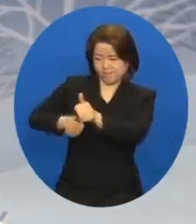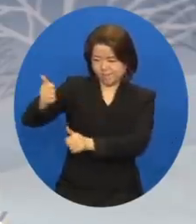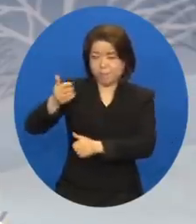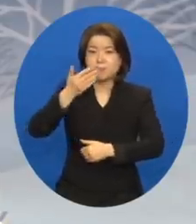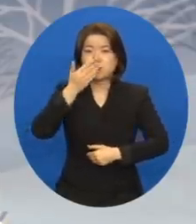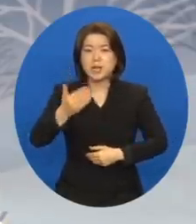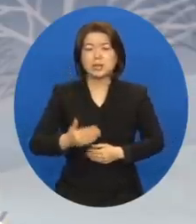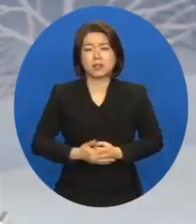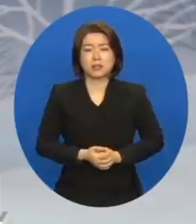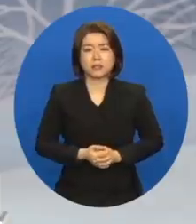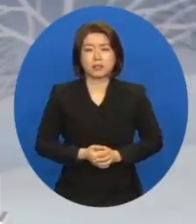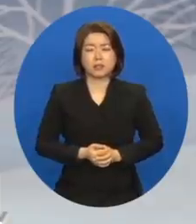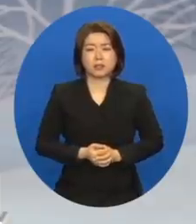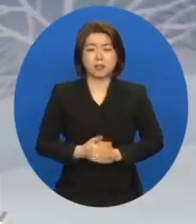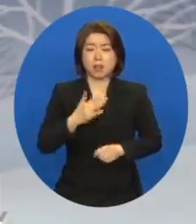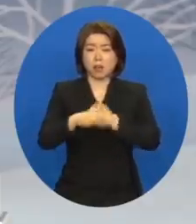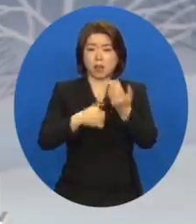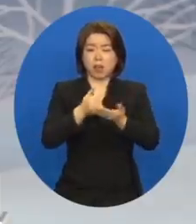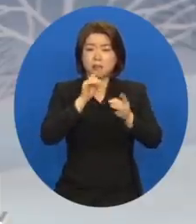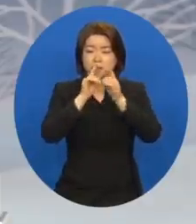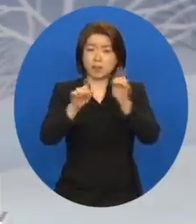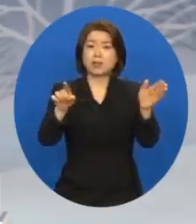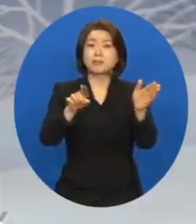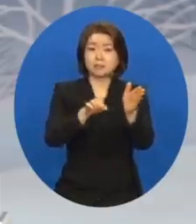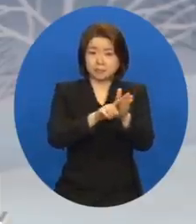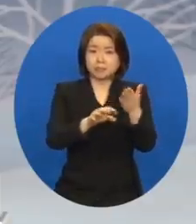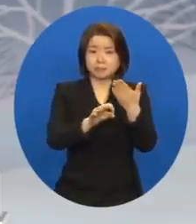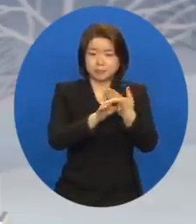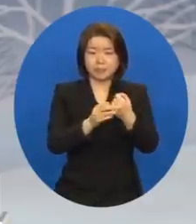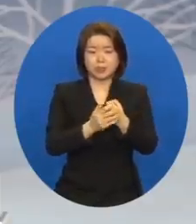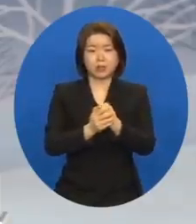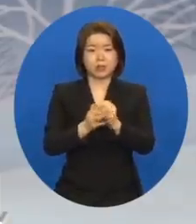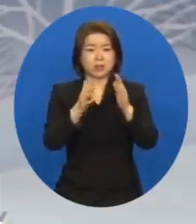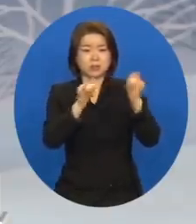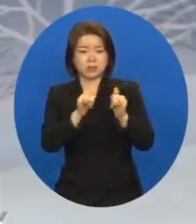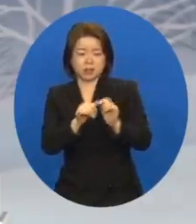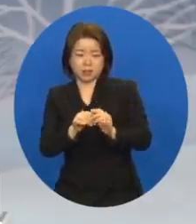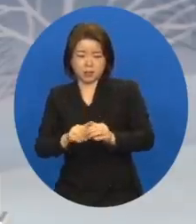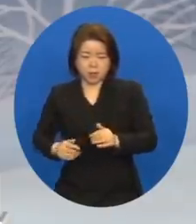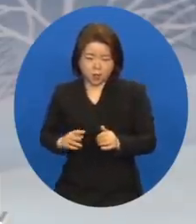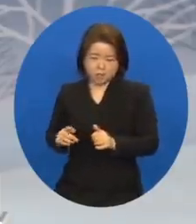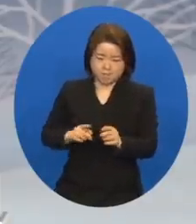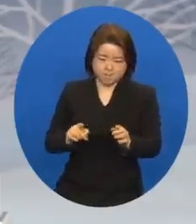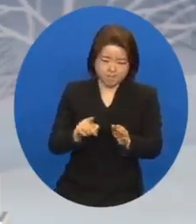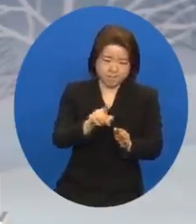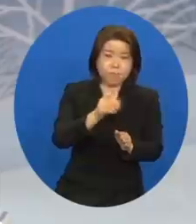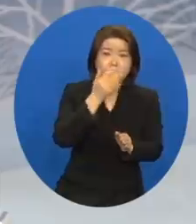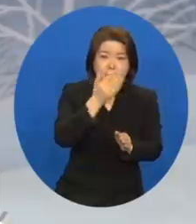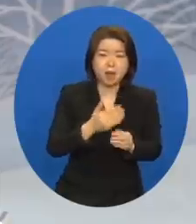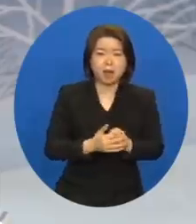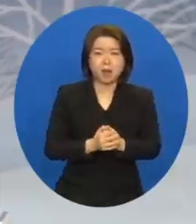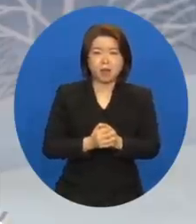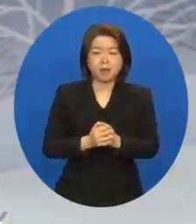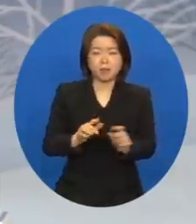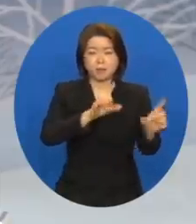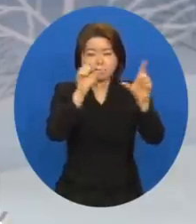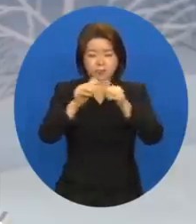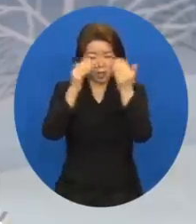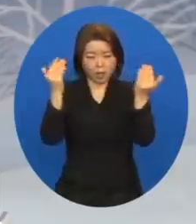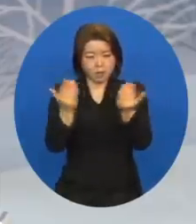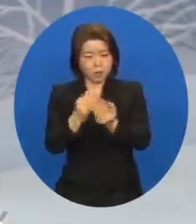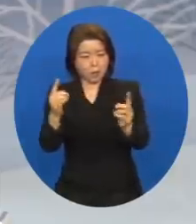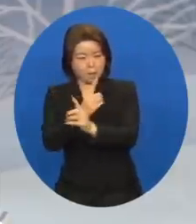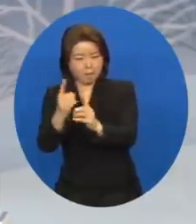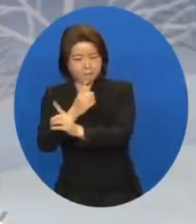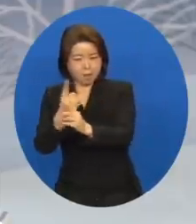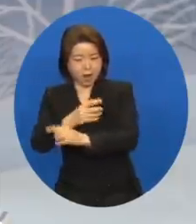것입니다. 하나님의 말씀을 믿으면 사람이 진취적이게 됩니다. 삶 전체를 바꾸어 나갈 수